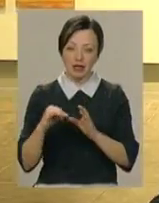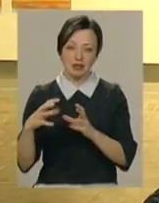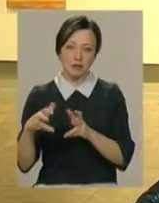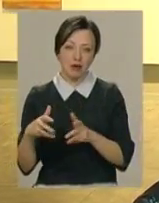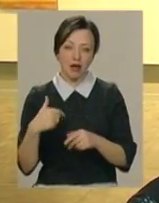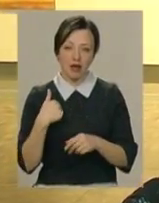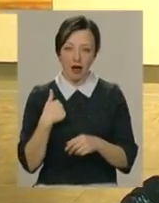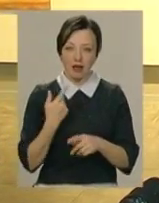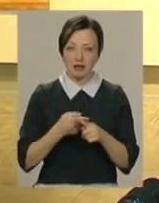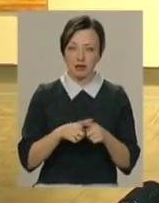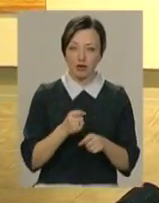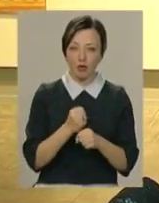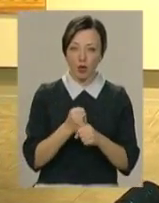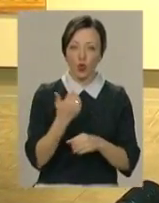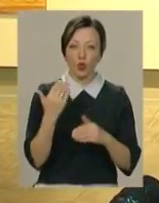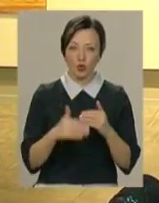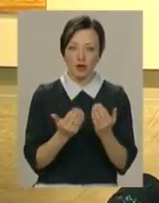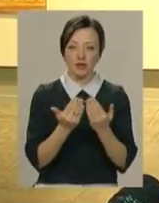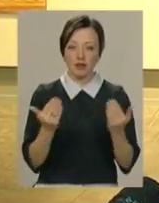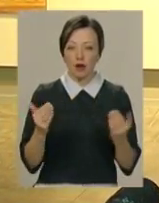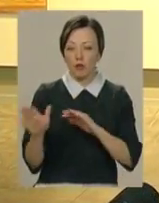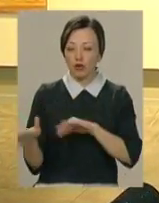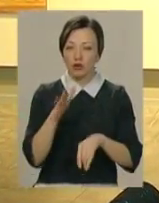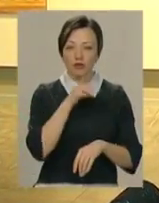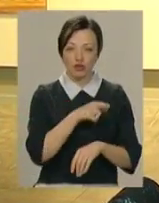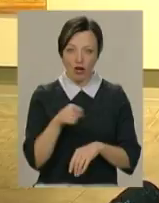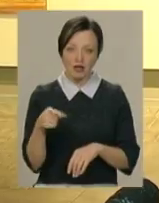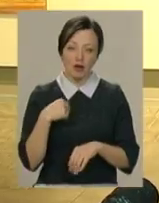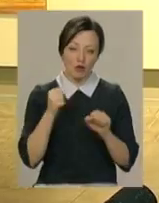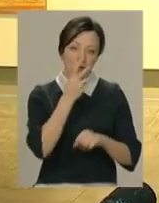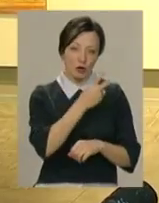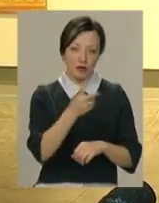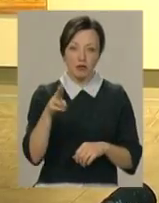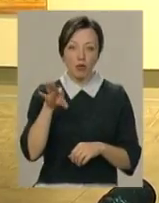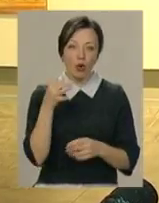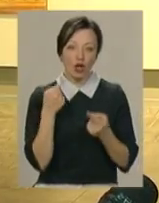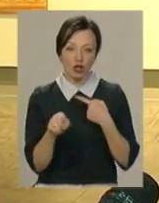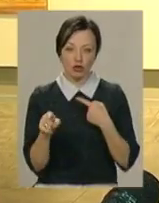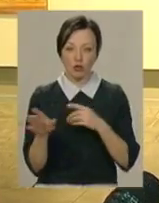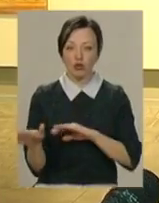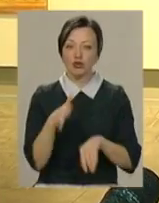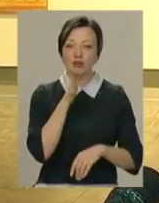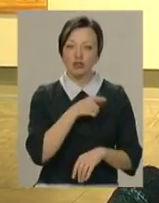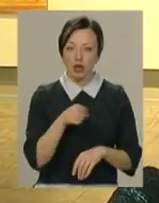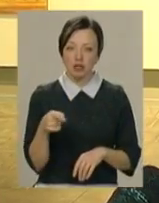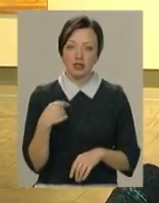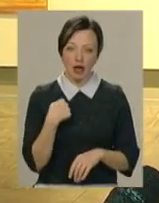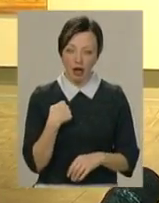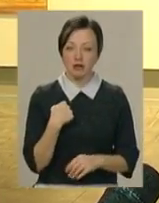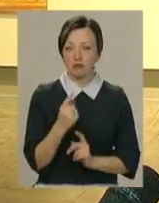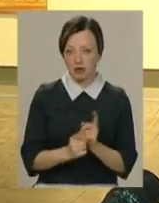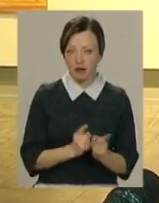Я ці роботи вже виставляв і пройшов якийсь час, і тепер я можу подивитись на них по-іншому. Пройшов час. Тобто я